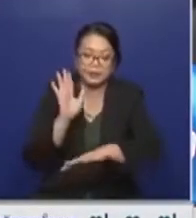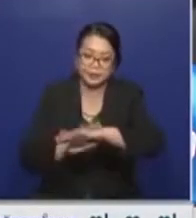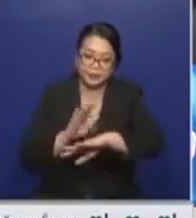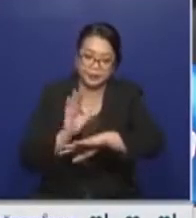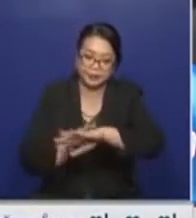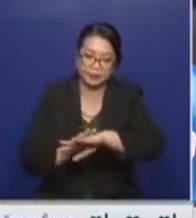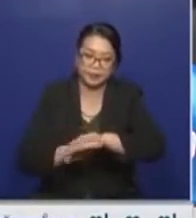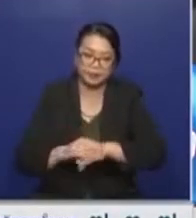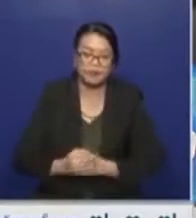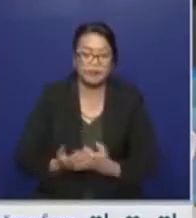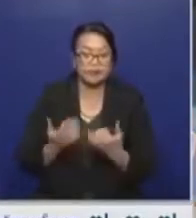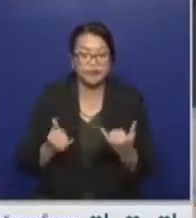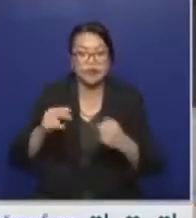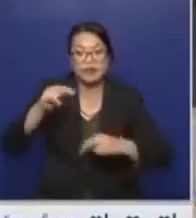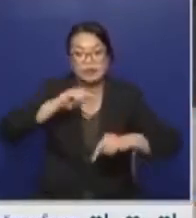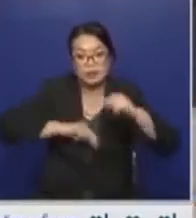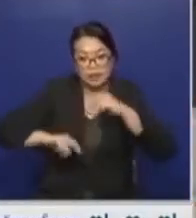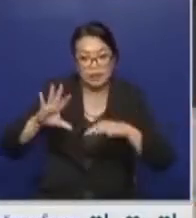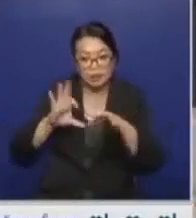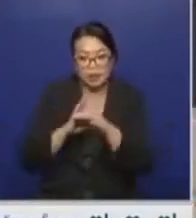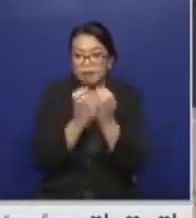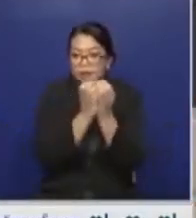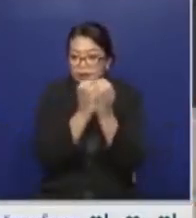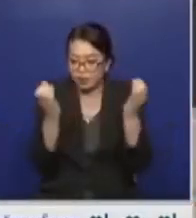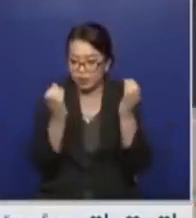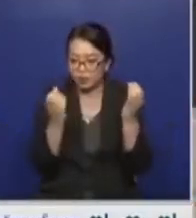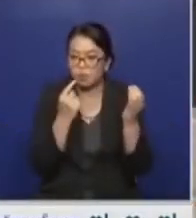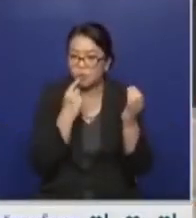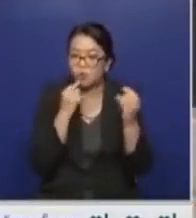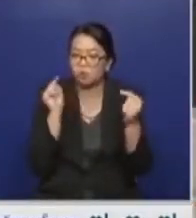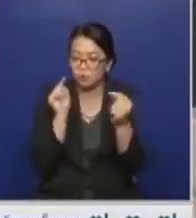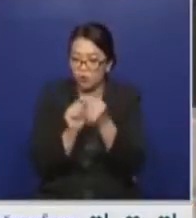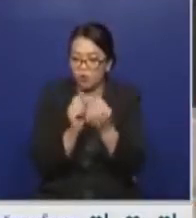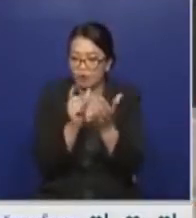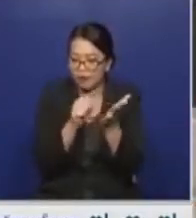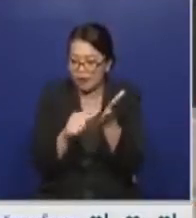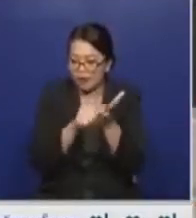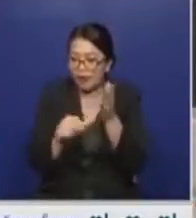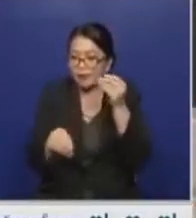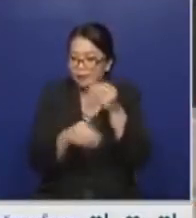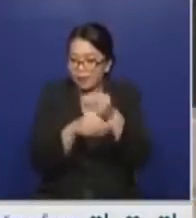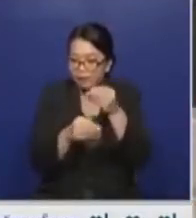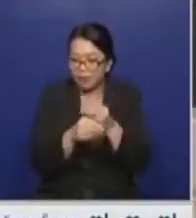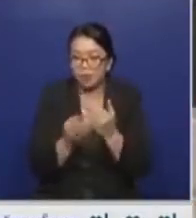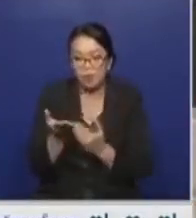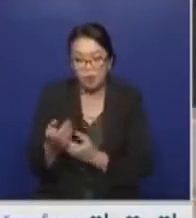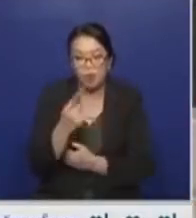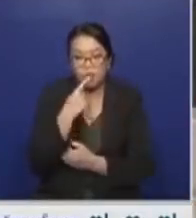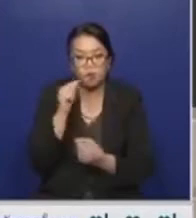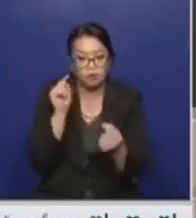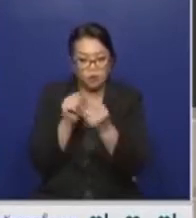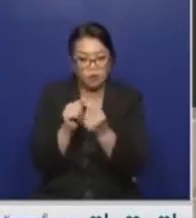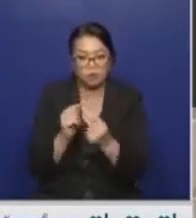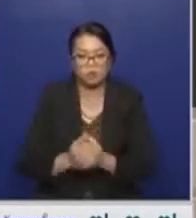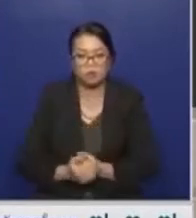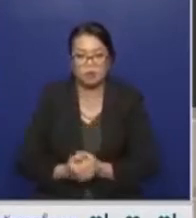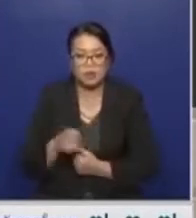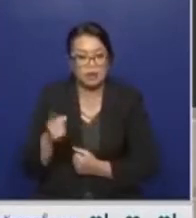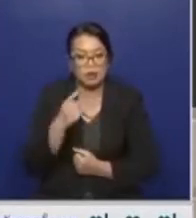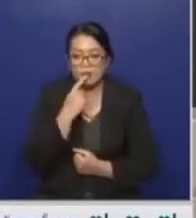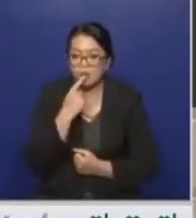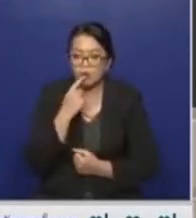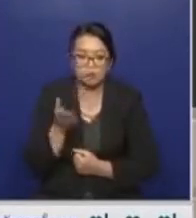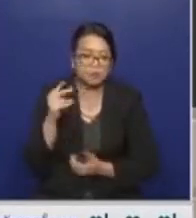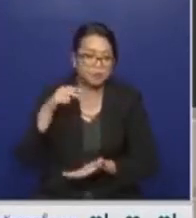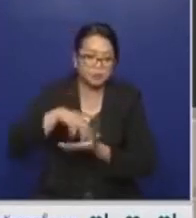ค่ะ เรากำลังพิจารณารัฐธรรมนูญแก้ไขเพิ่มเติมกรณีนั้นก็ถือเป็นการไม่ไว้วางใจ